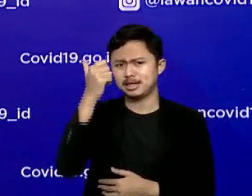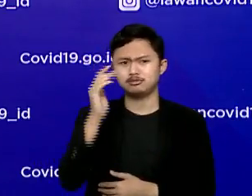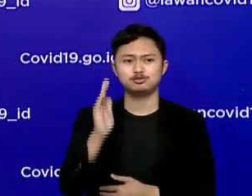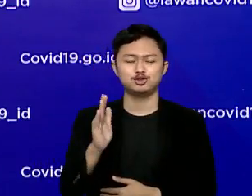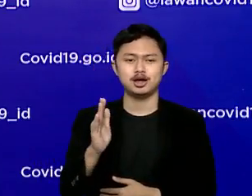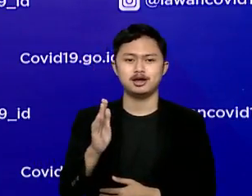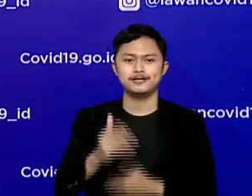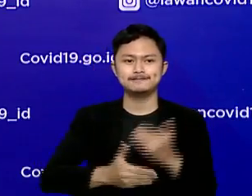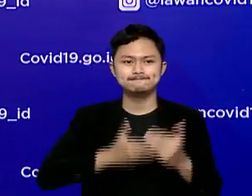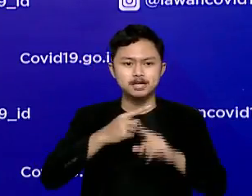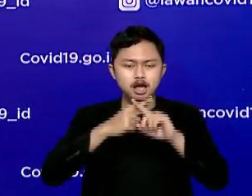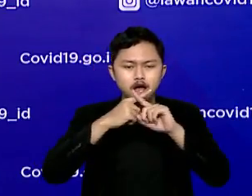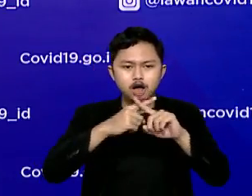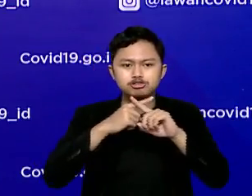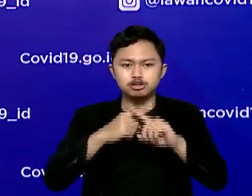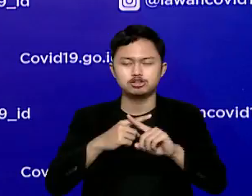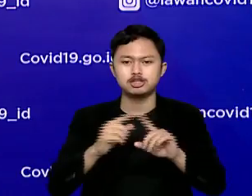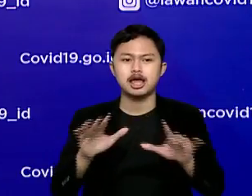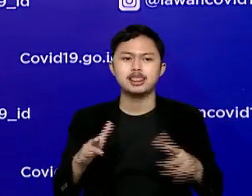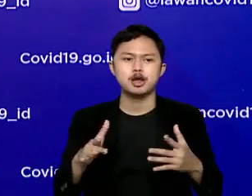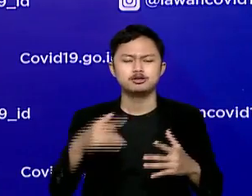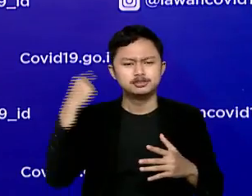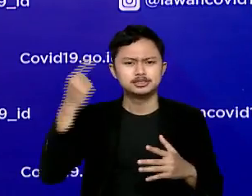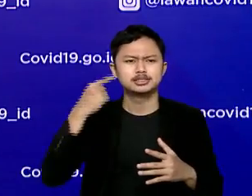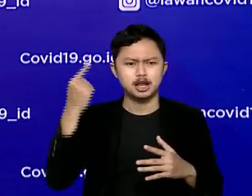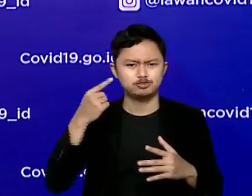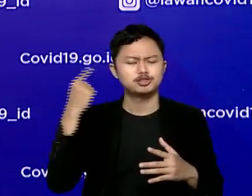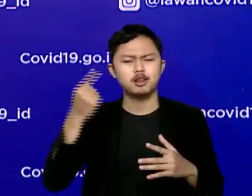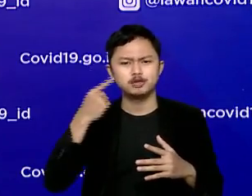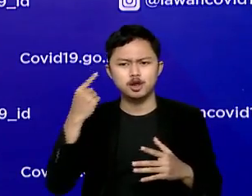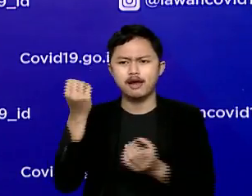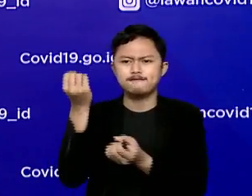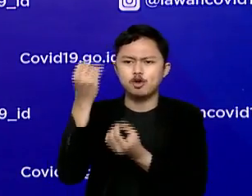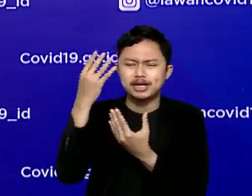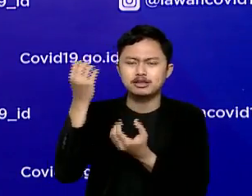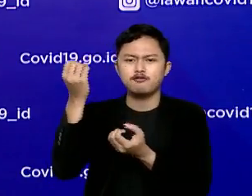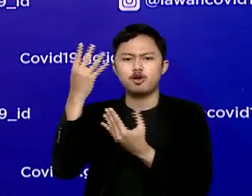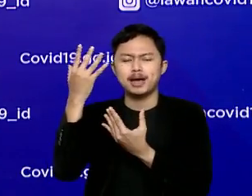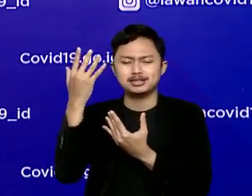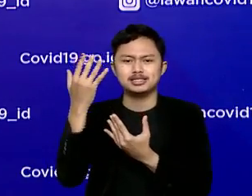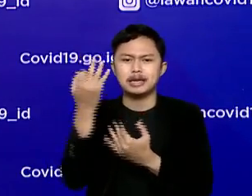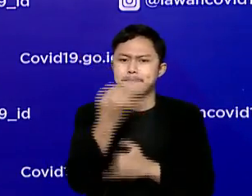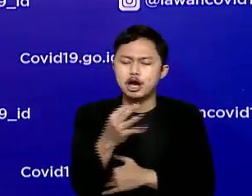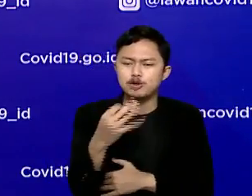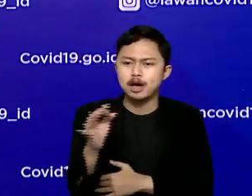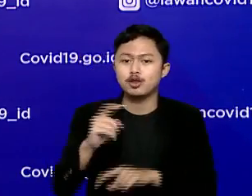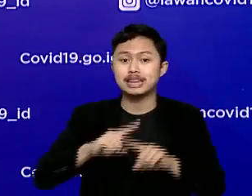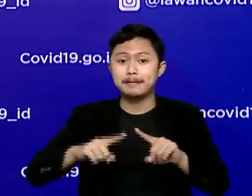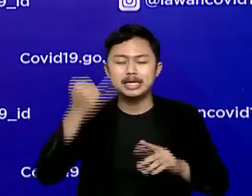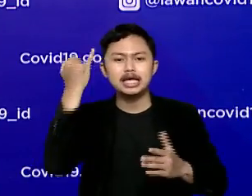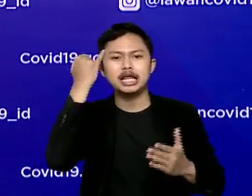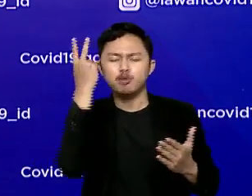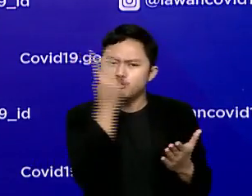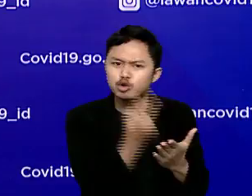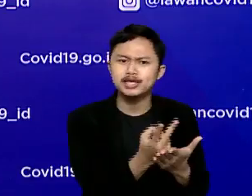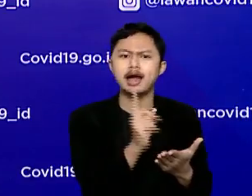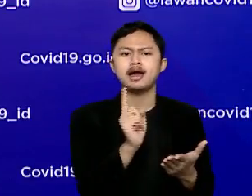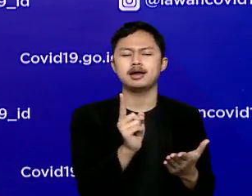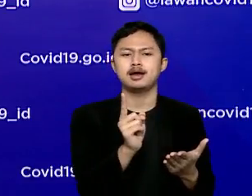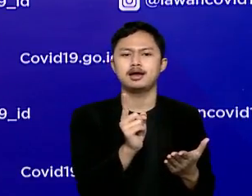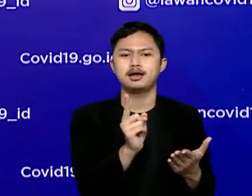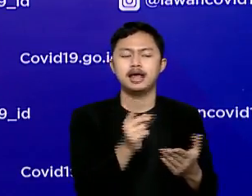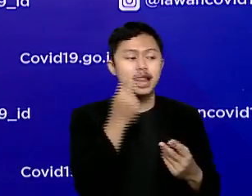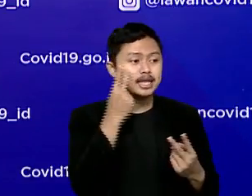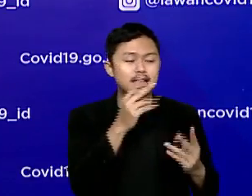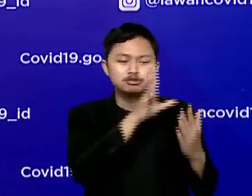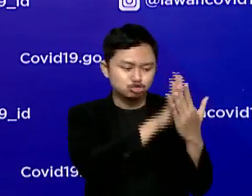dalam menghadapi hoax, selalu perlengkapi diri dengan informasi yang berbasis kajian ilmiah dan berasal dari